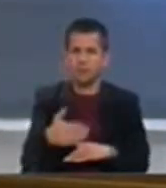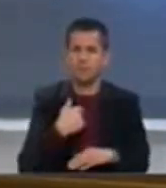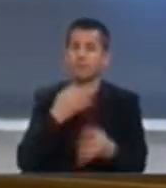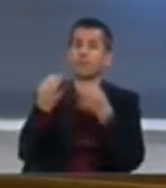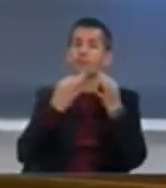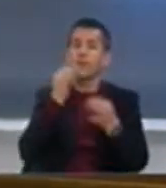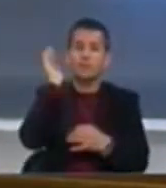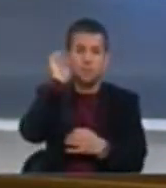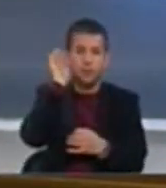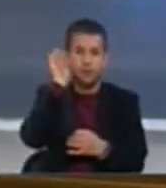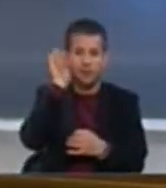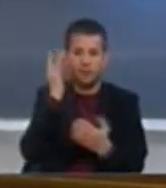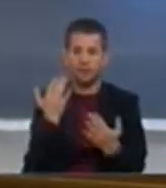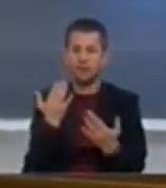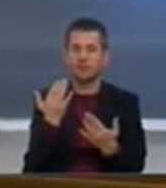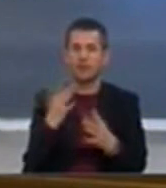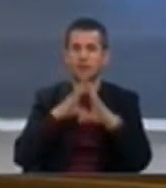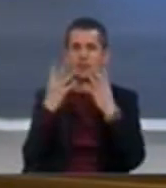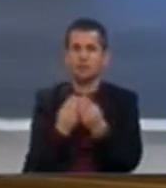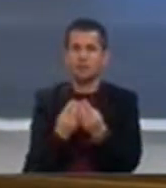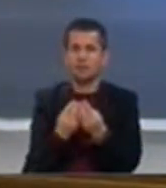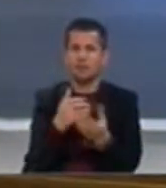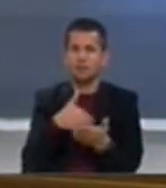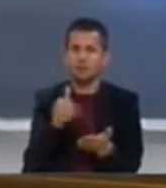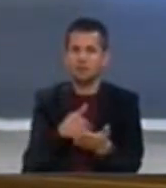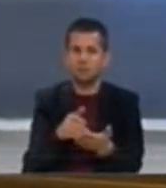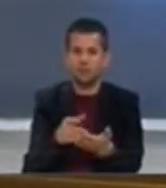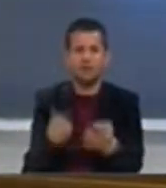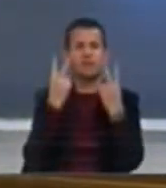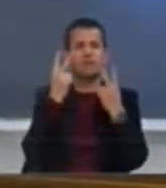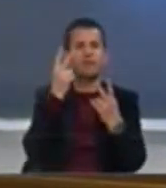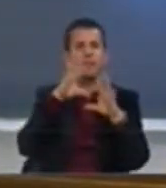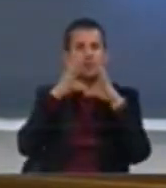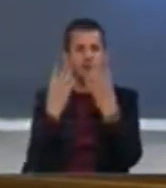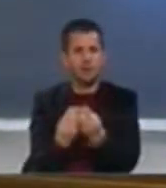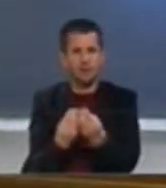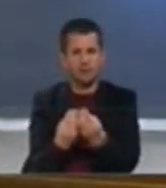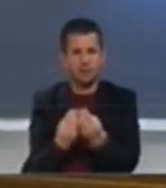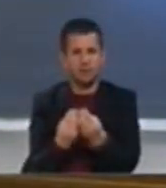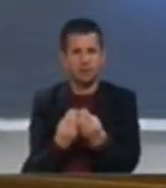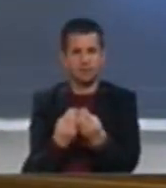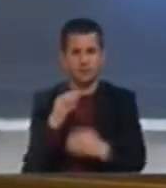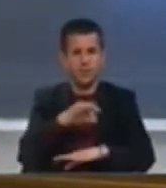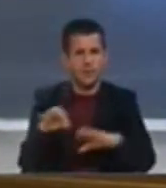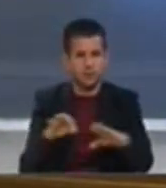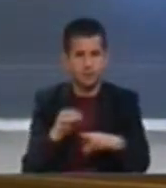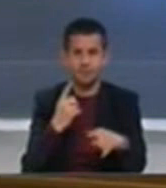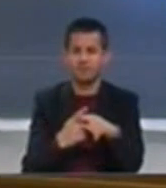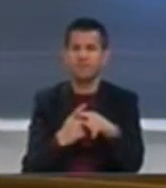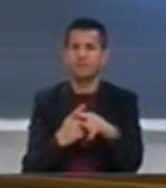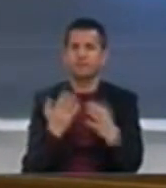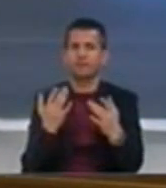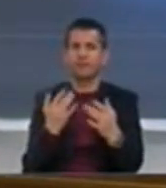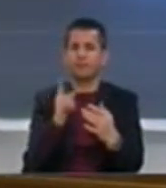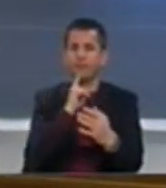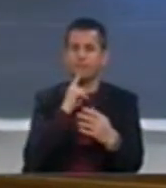ime për ministrin ka qenë se sa do të kushtojë tërë projekti, pra ka ndonjë vlerë të përgjithshme për projektin, edhe çfarë norme të